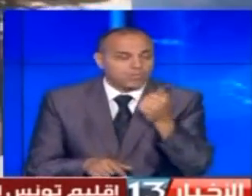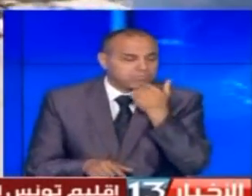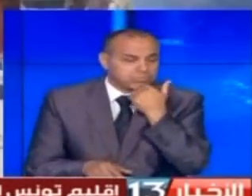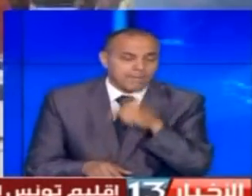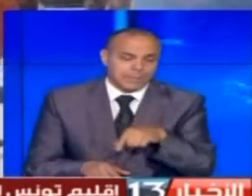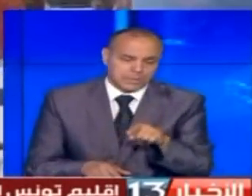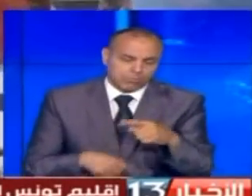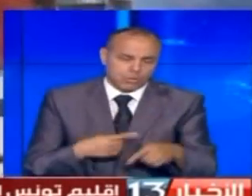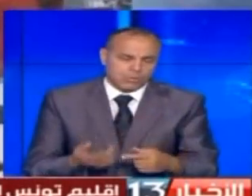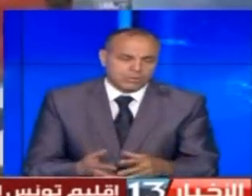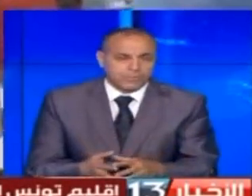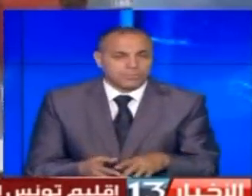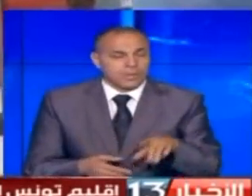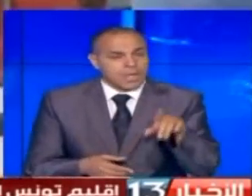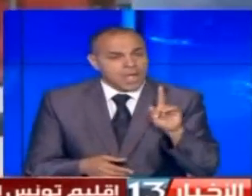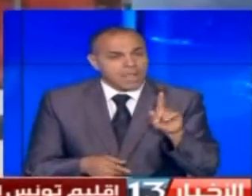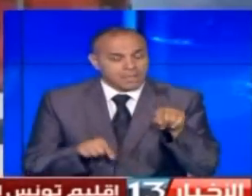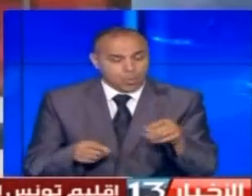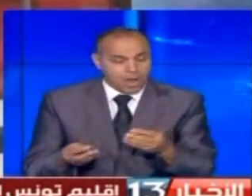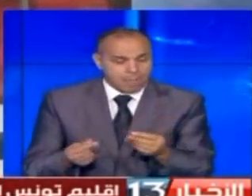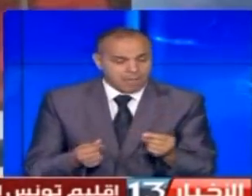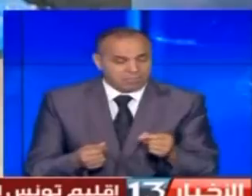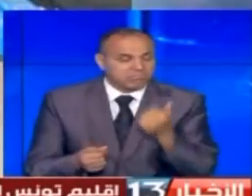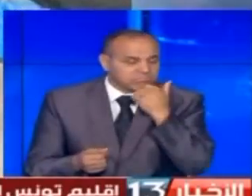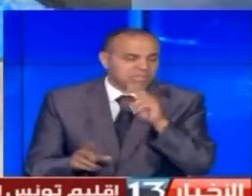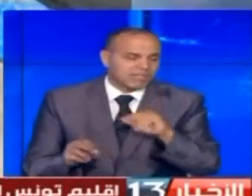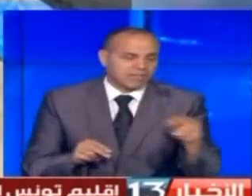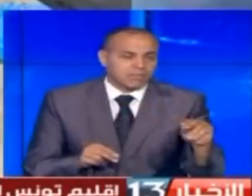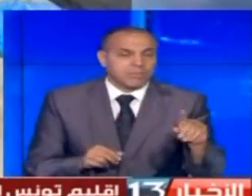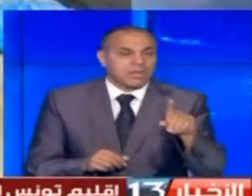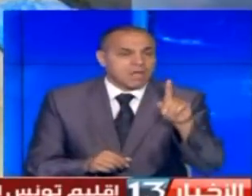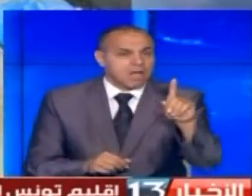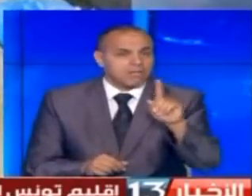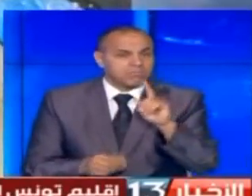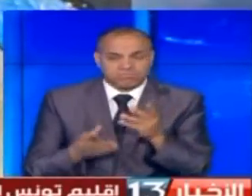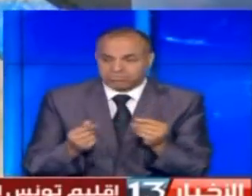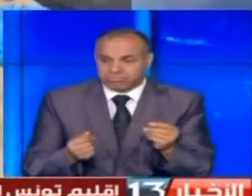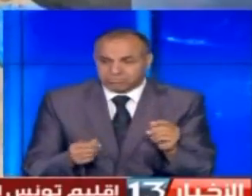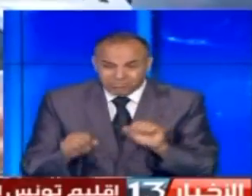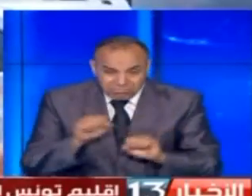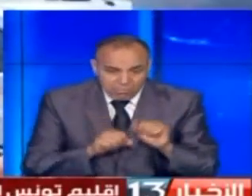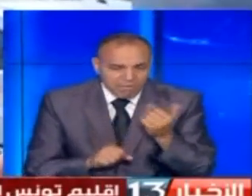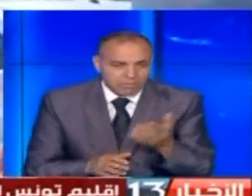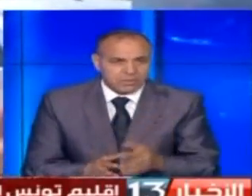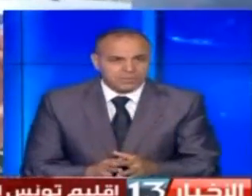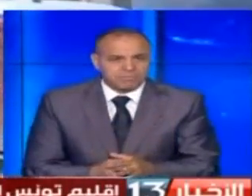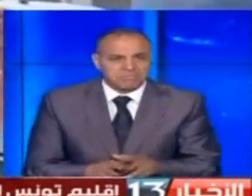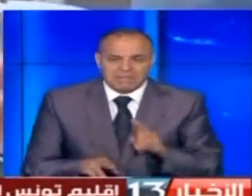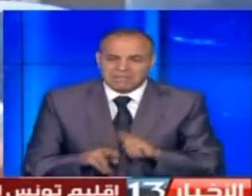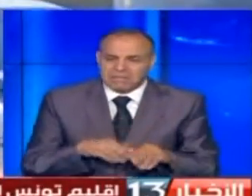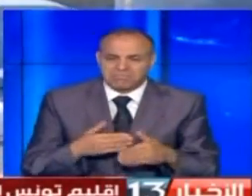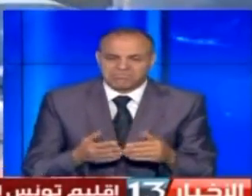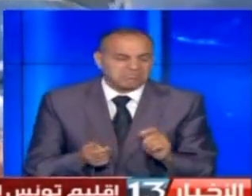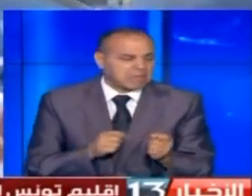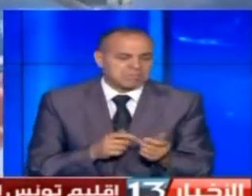ما زالت متواصلة وأن الوضع البيئي ما زال على حاله دون نفي وجود بعض التحسن. تخدم نحسن برشا حاجات